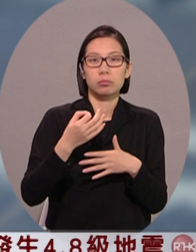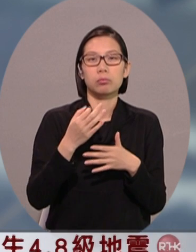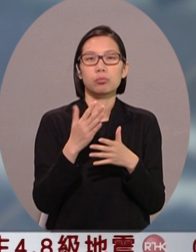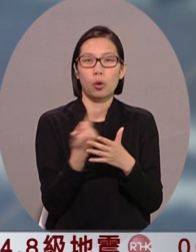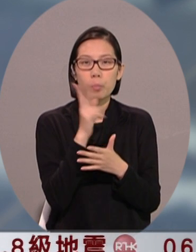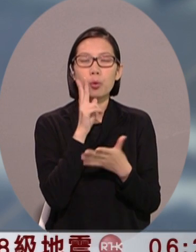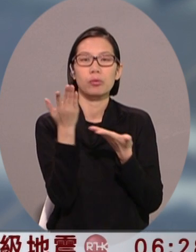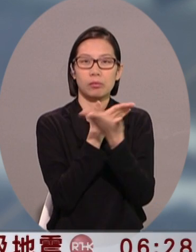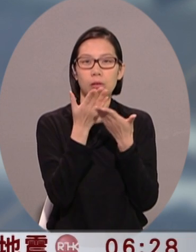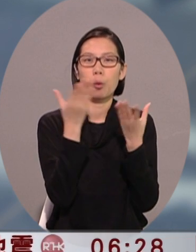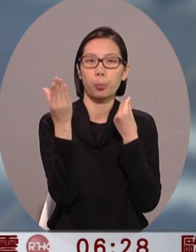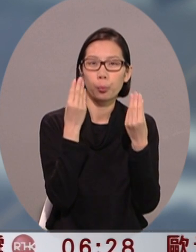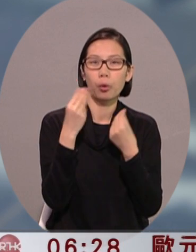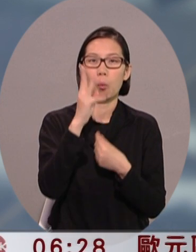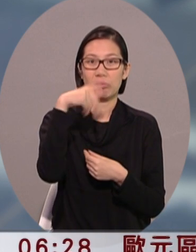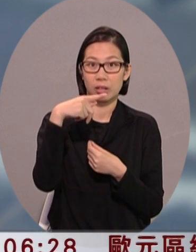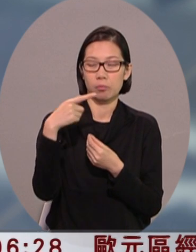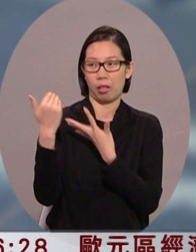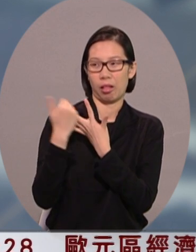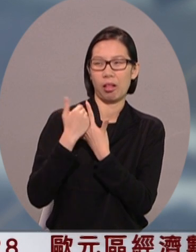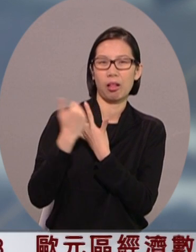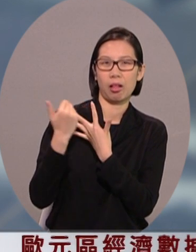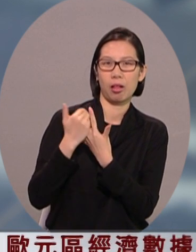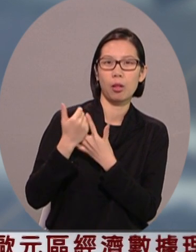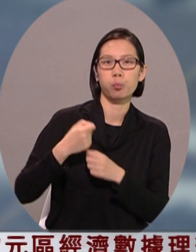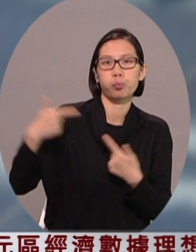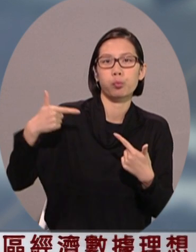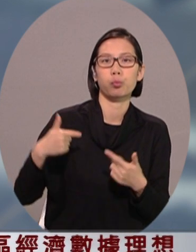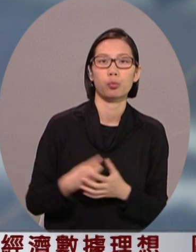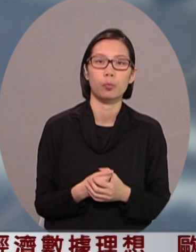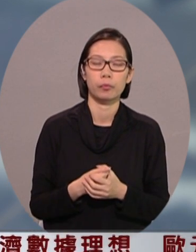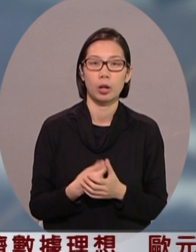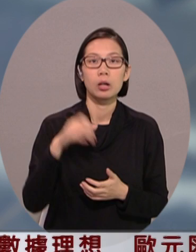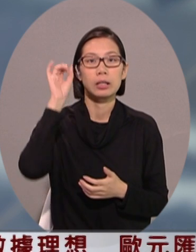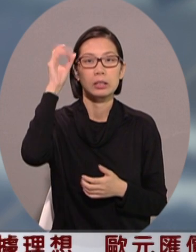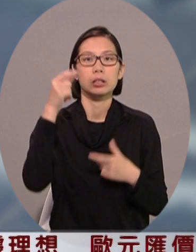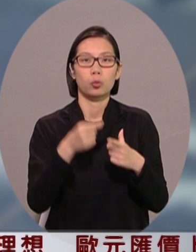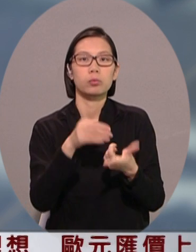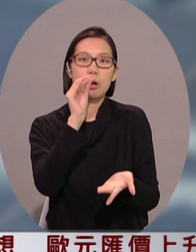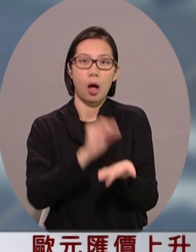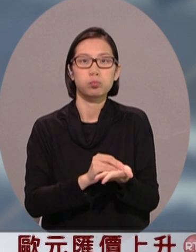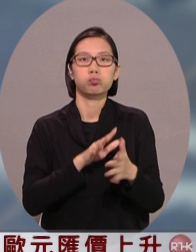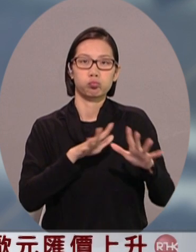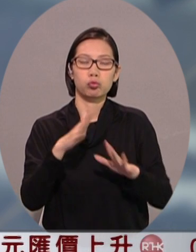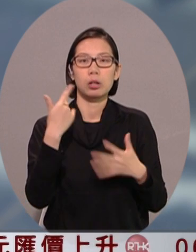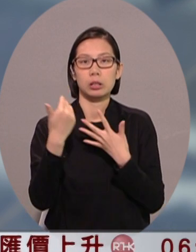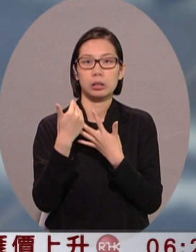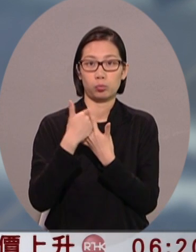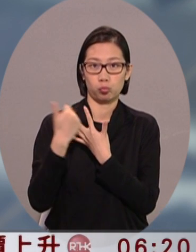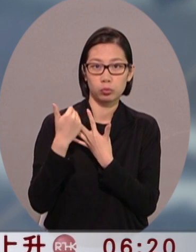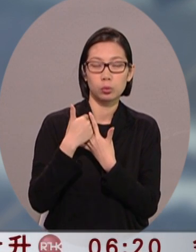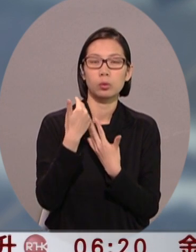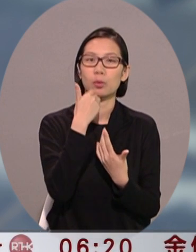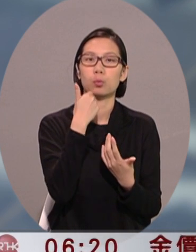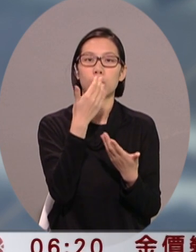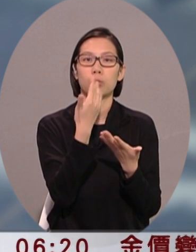如 WhatsApp 等作出性骚扰的行为都越来越多。他建议公司订立处理性骚扰投诉个